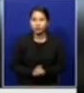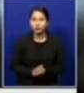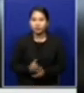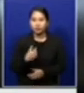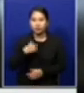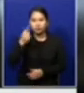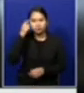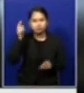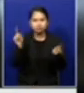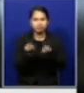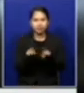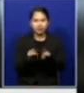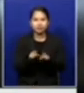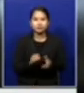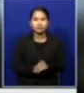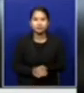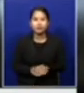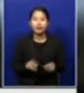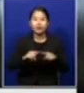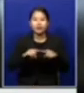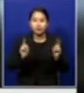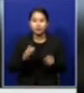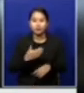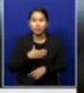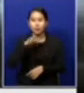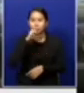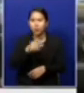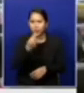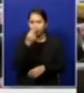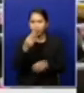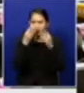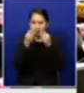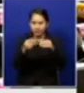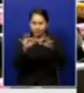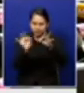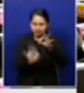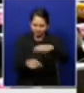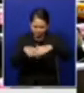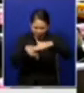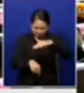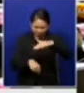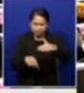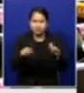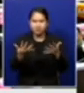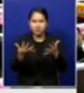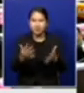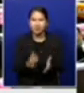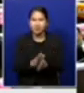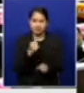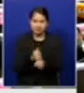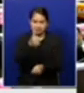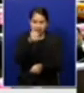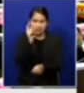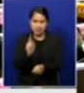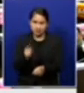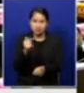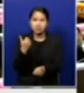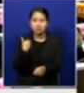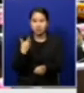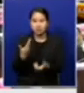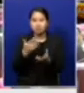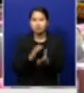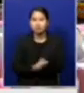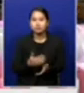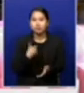กับหลักการนี้ครับแต่อย่างที่กล่าวไปผมยังไม่เห็นถึงรายละเอียดขั้นตอนเชิงลึกว่าจะปฏิบัติได้จริงอย่างไรผมจะชี้ในสเ